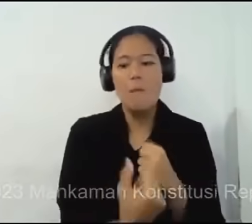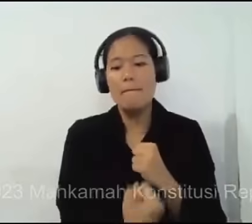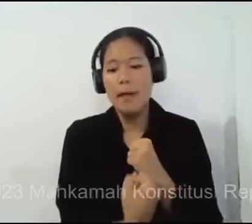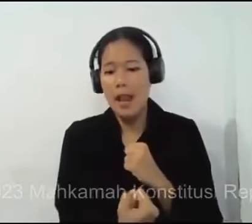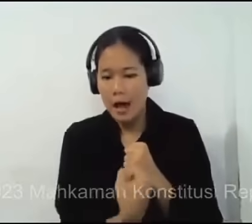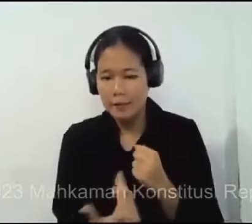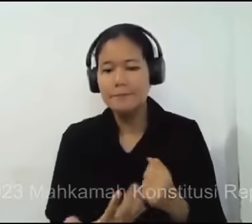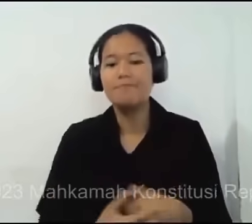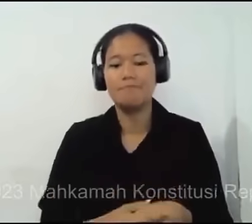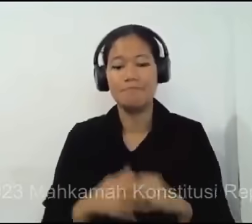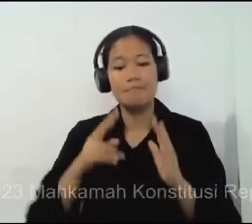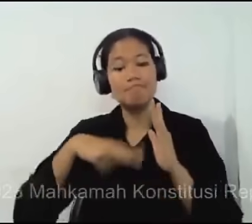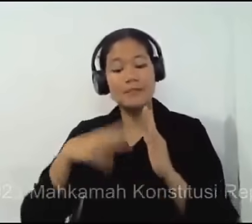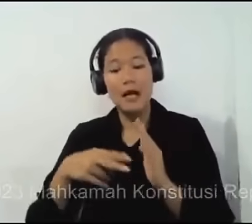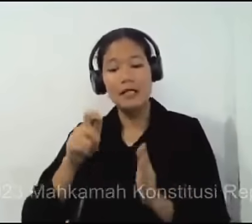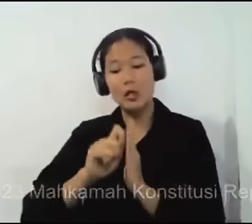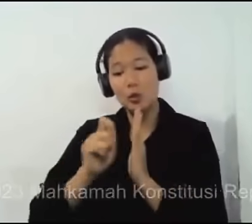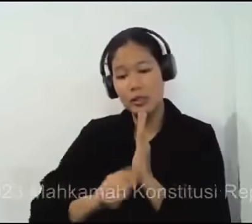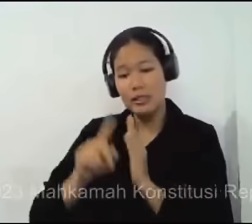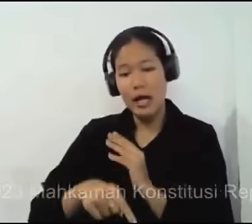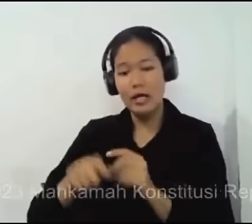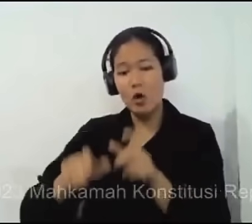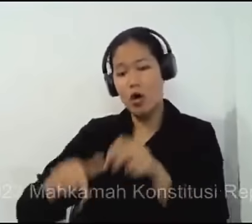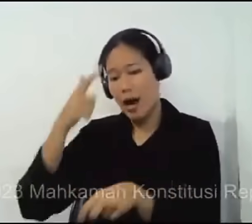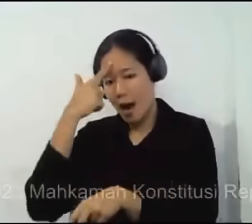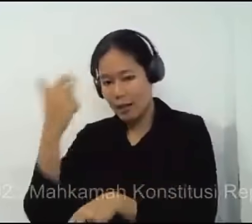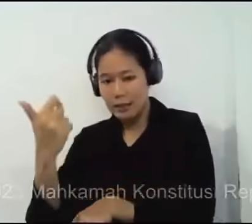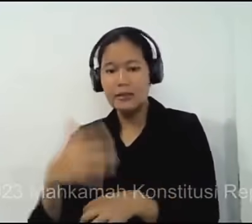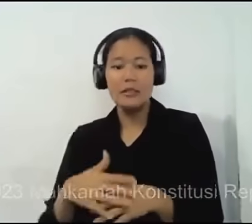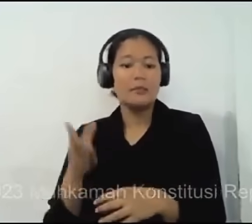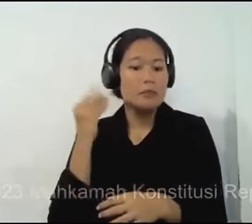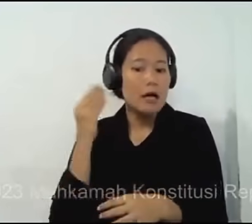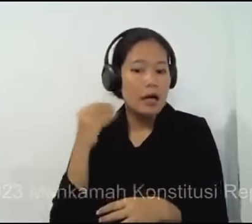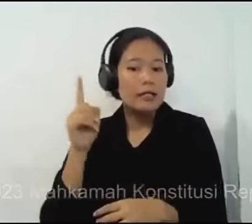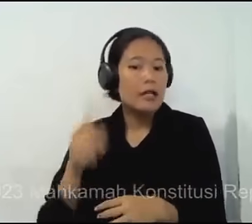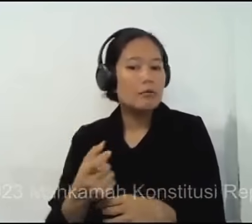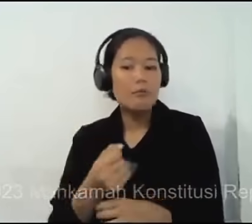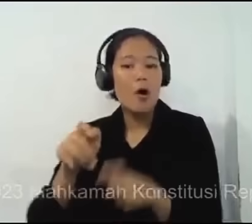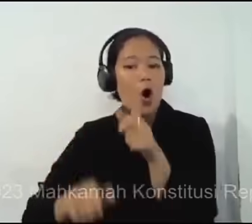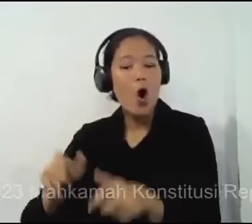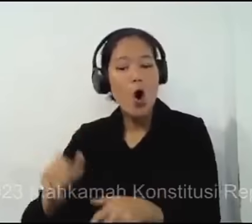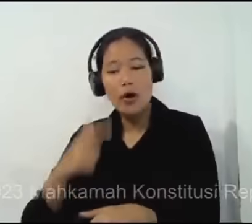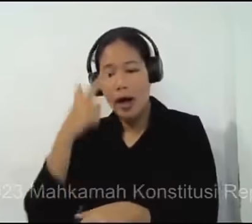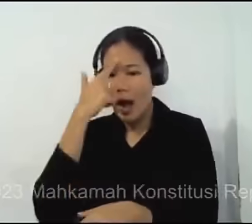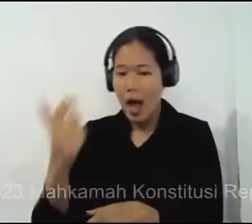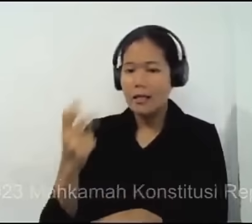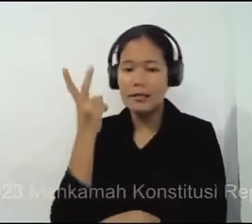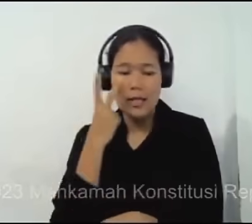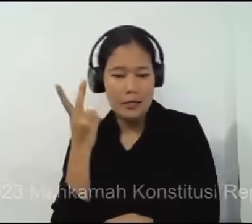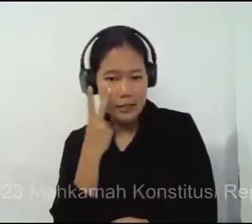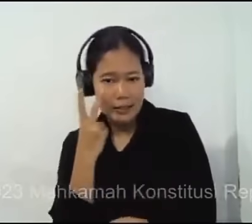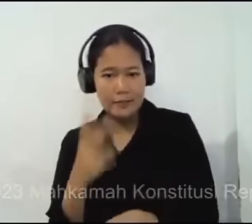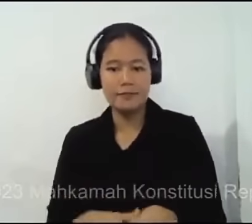terlapor membaca keterangan tertulis ahli para pelapor mendengarkan keterangan para ahli